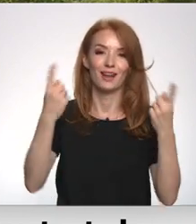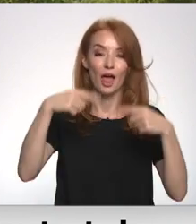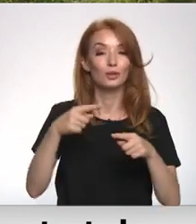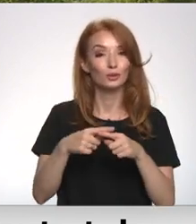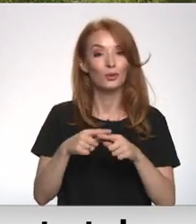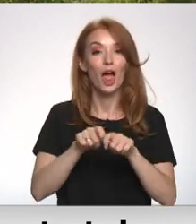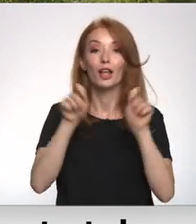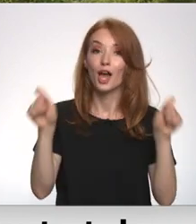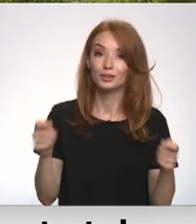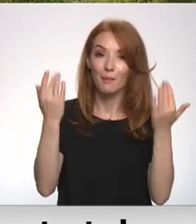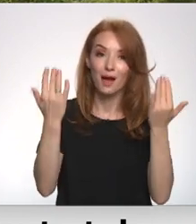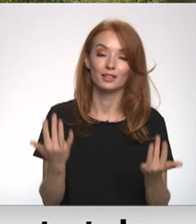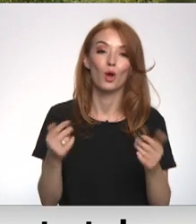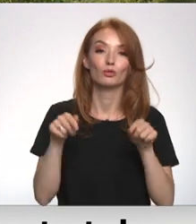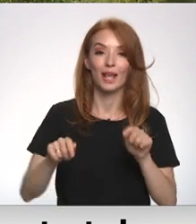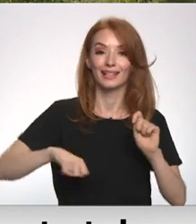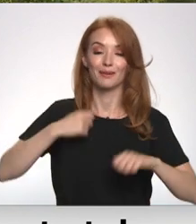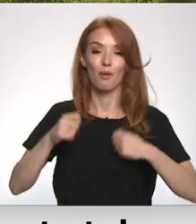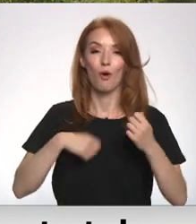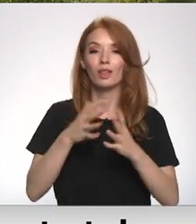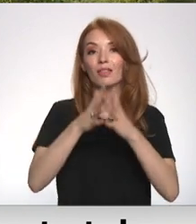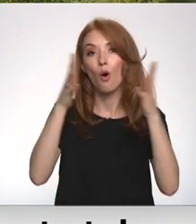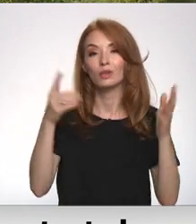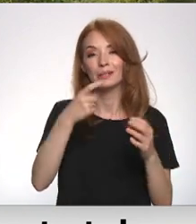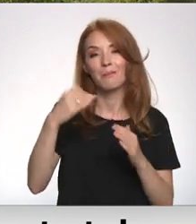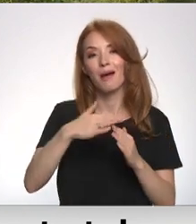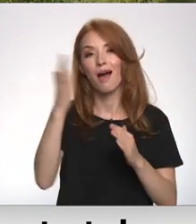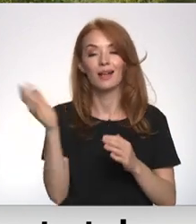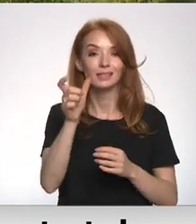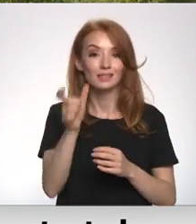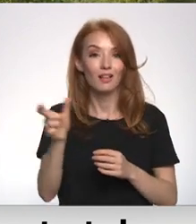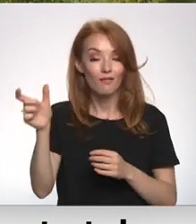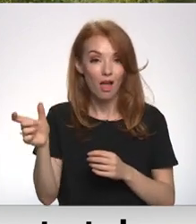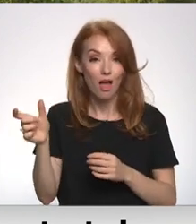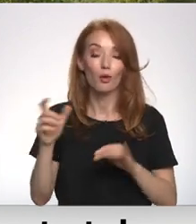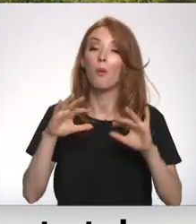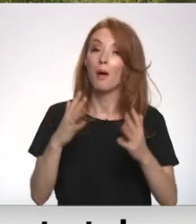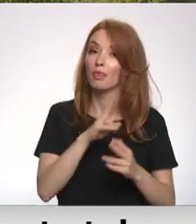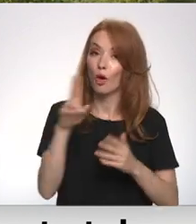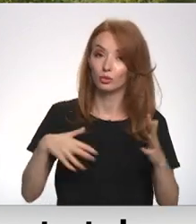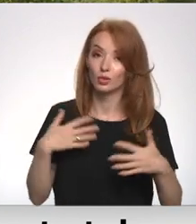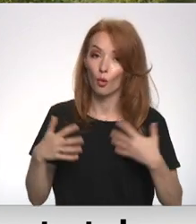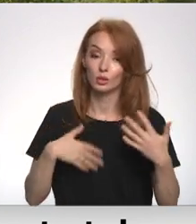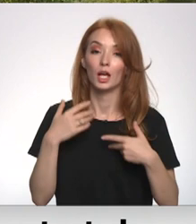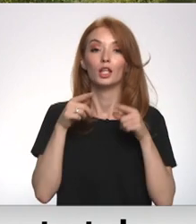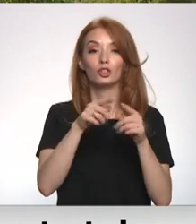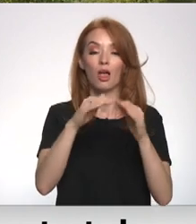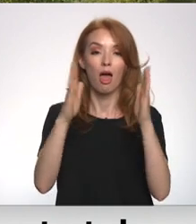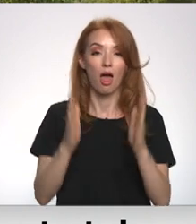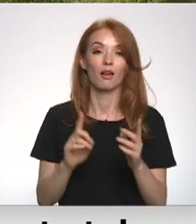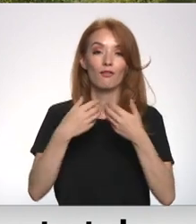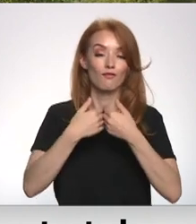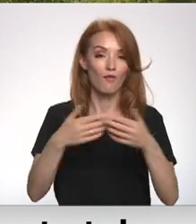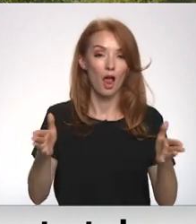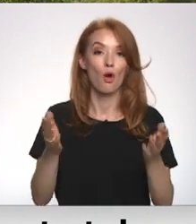nama atklāšanas pasākumu šeit bauda vairāki simti cilvēki, bet arī tiem, kas šodien nav tikuši, nav iemesla raizēties, durvis, kā es teicu, ir atvērts